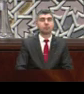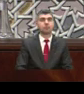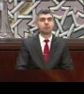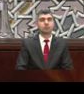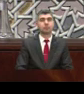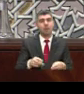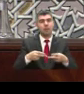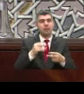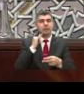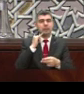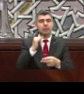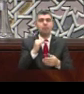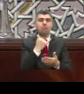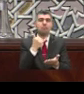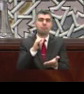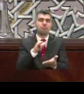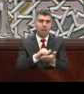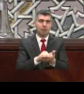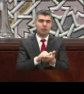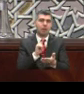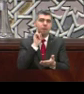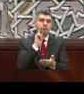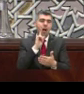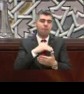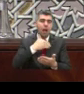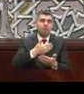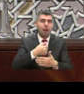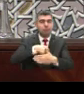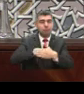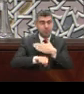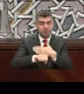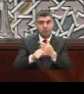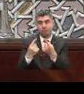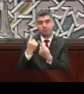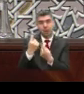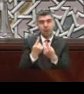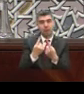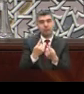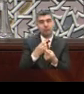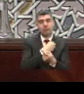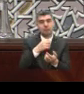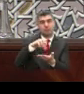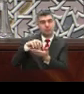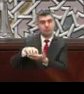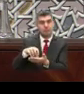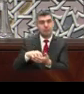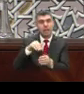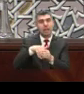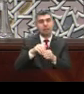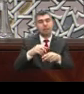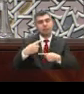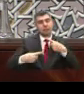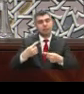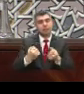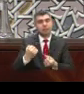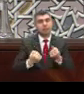استمرار وفاة الأمهات أثناء الوضع بالمستشفيات للسيدات والسادة النواب المحترمين فارق الأصالة والمعاصرة، فليتفضل أحد